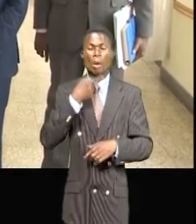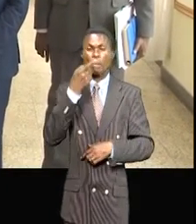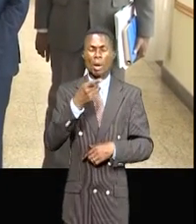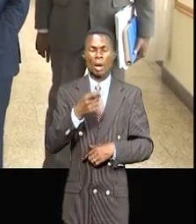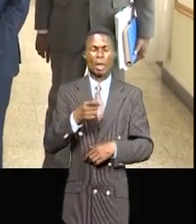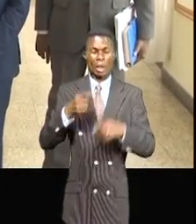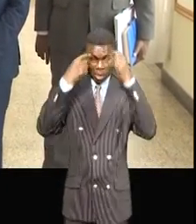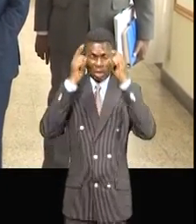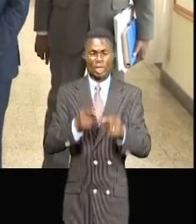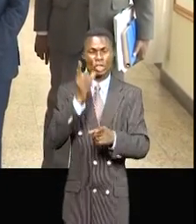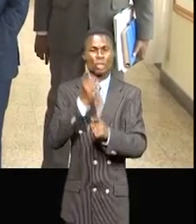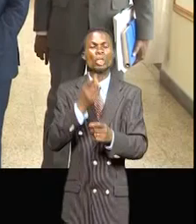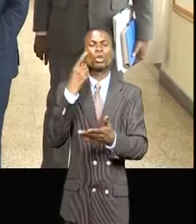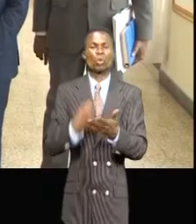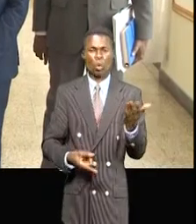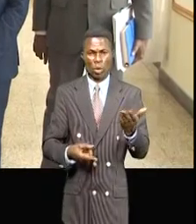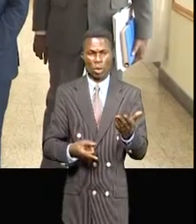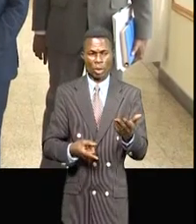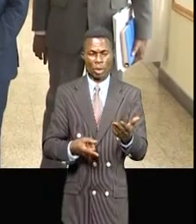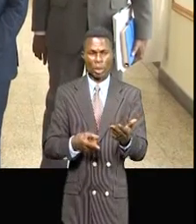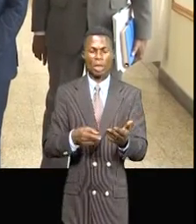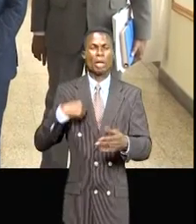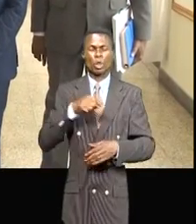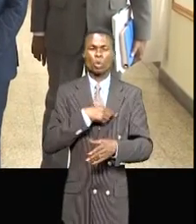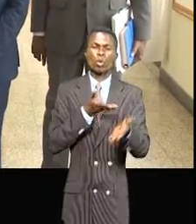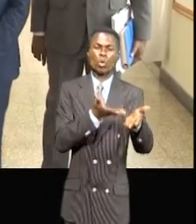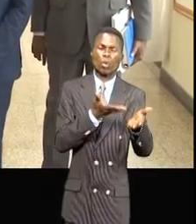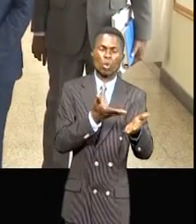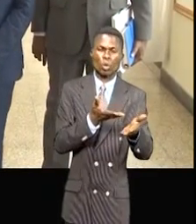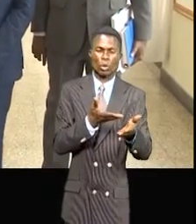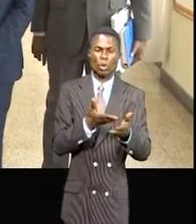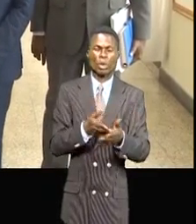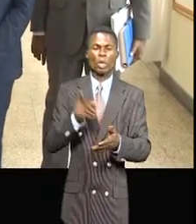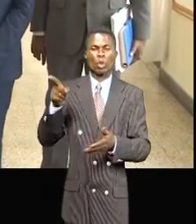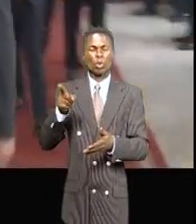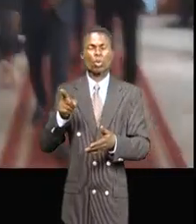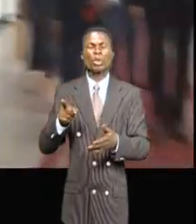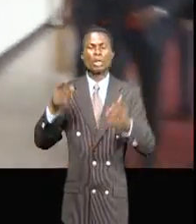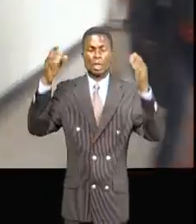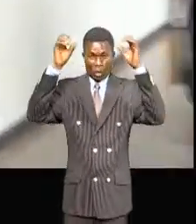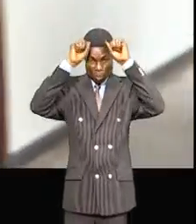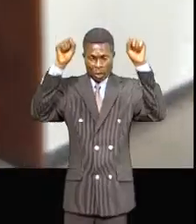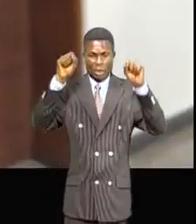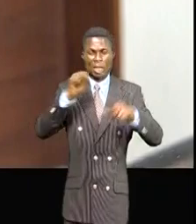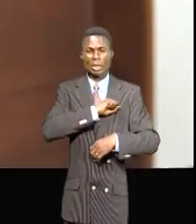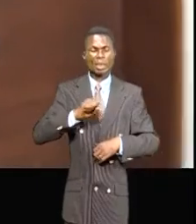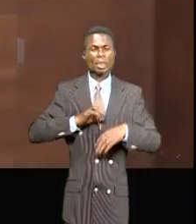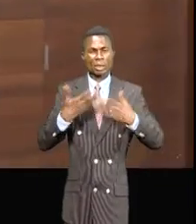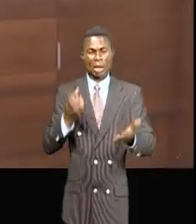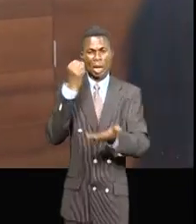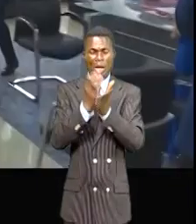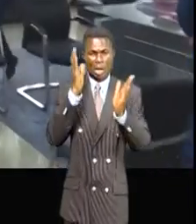qu'on entend faire, comment est-ce qu'on entend accompagner, n'est-ce pas, sa présidence. L'ambassadeur